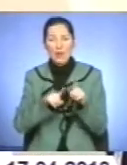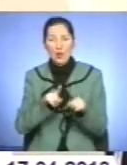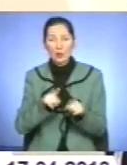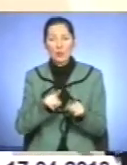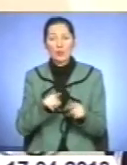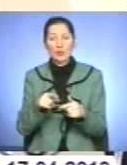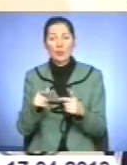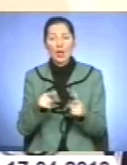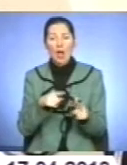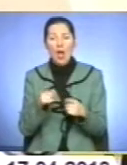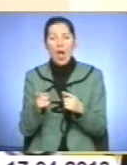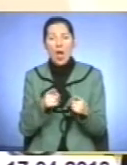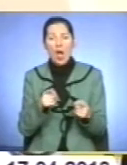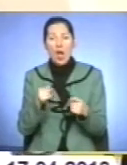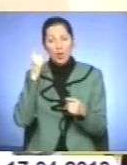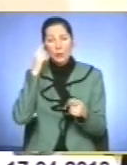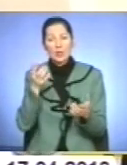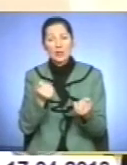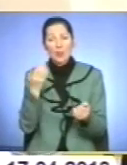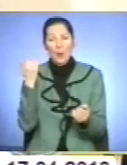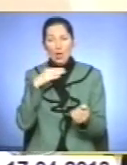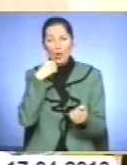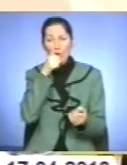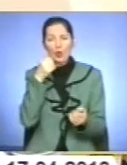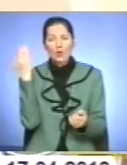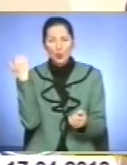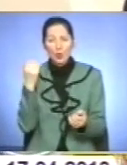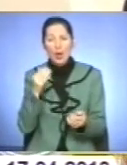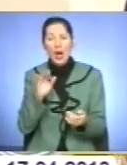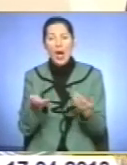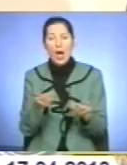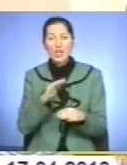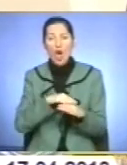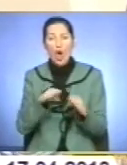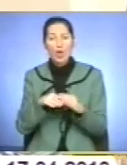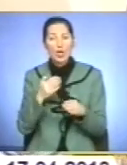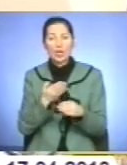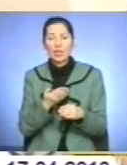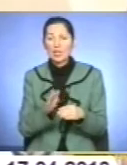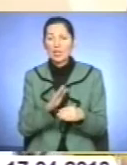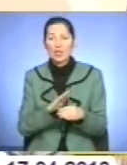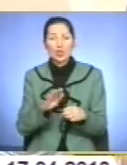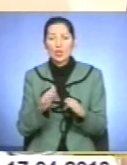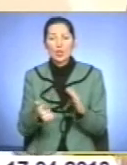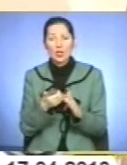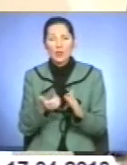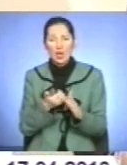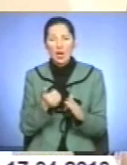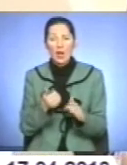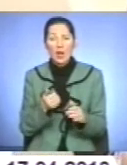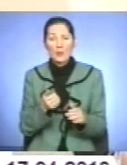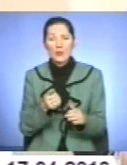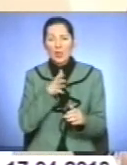років тому, але руки, як то кажуть, часто не доходили. І тільки